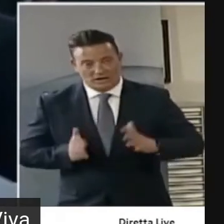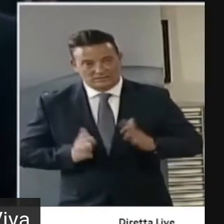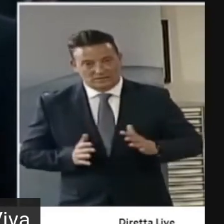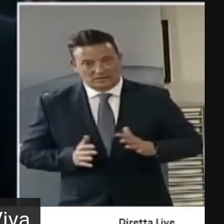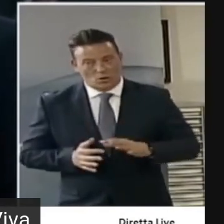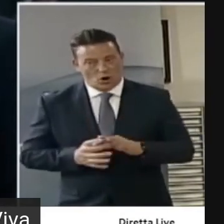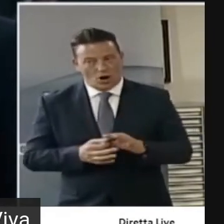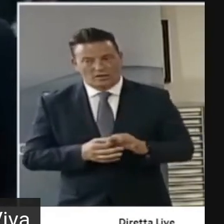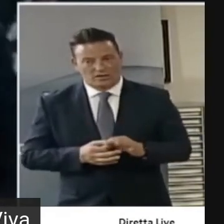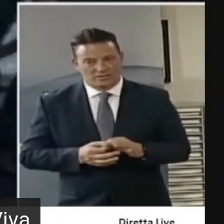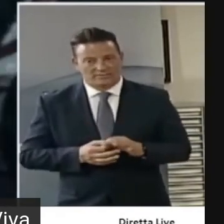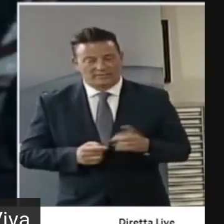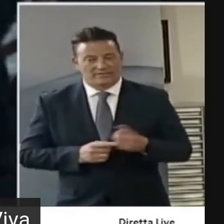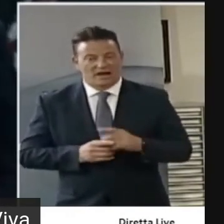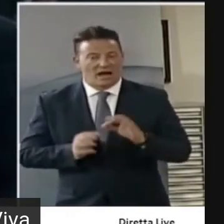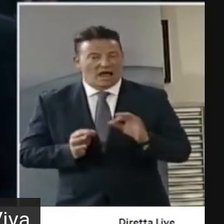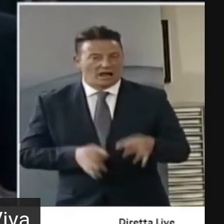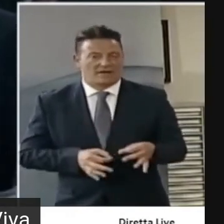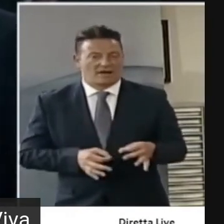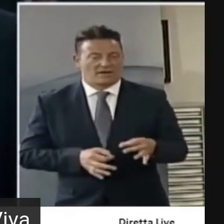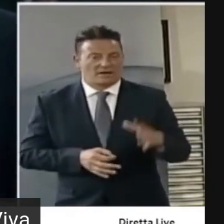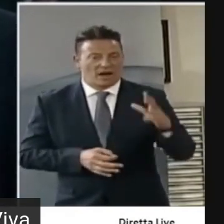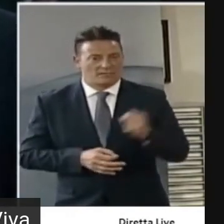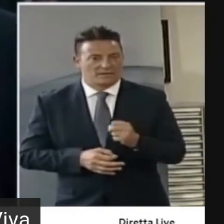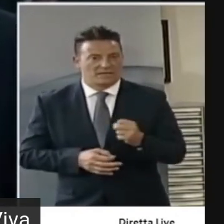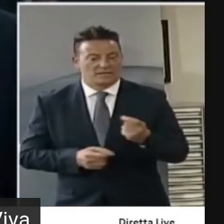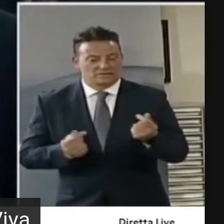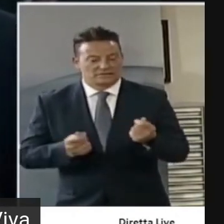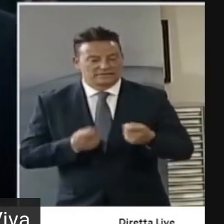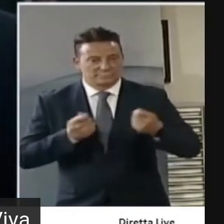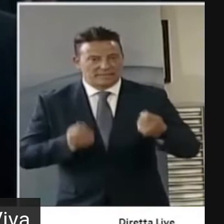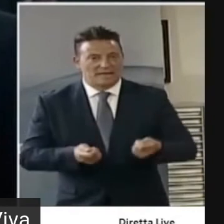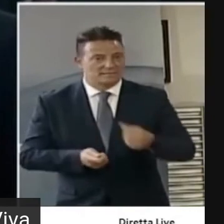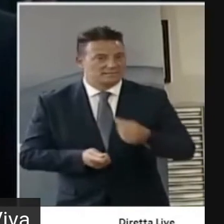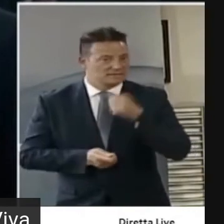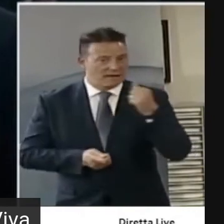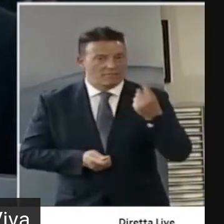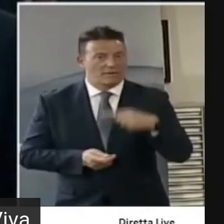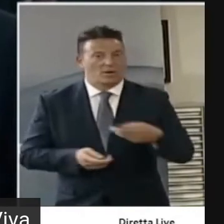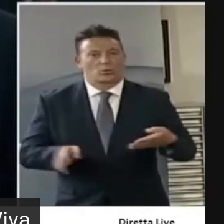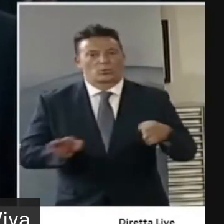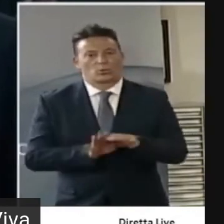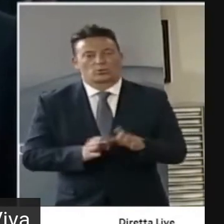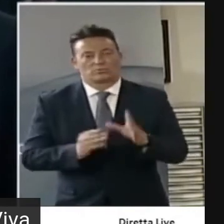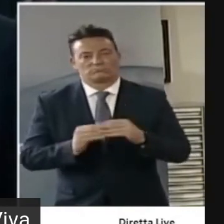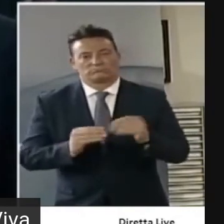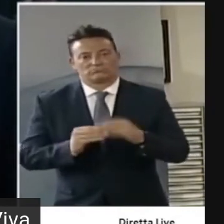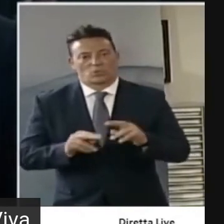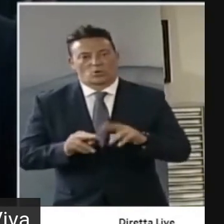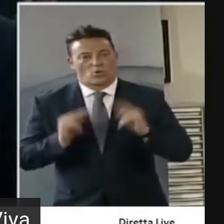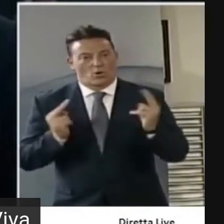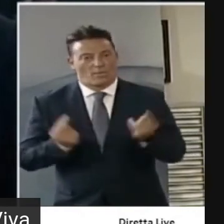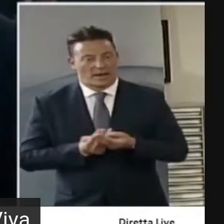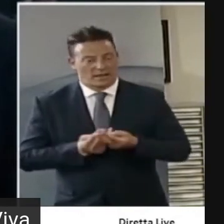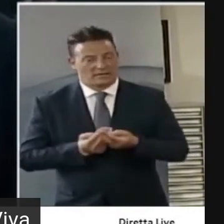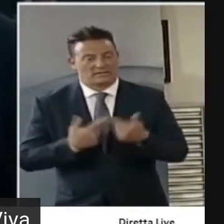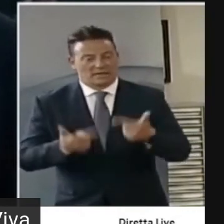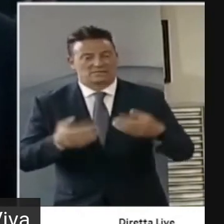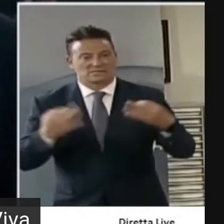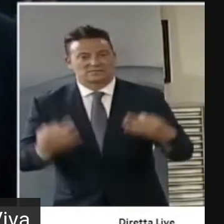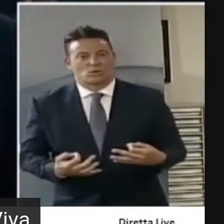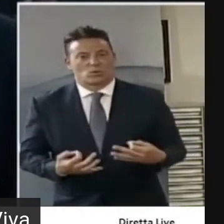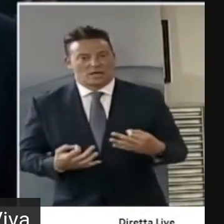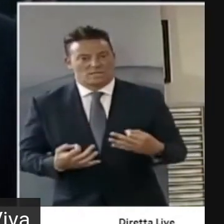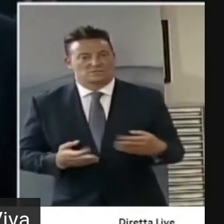a definire, diciamo, i quantum economici che servono per poter completare e mettere in